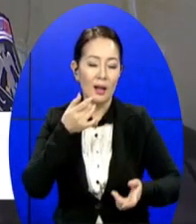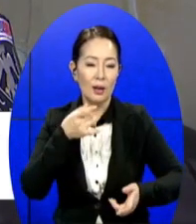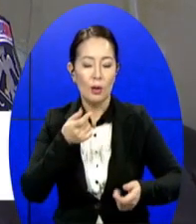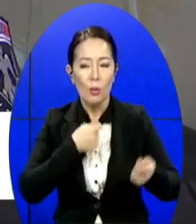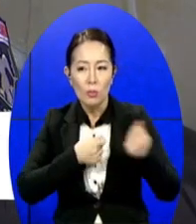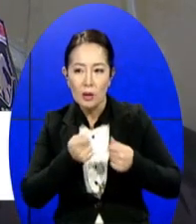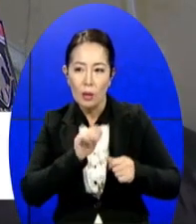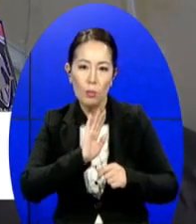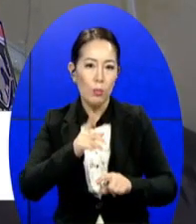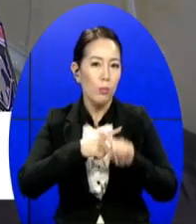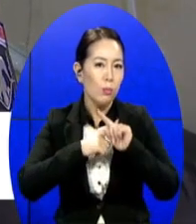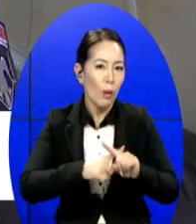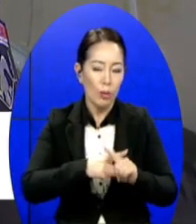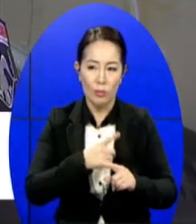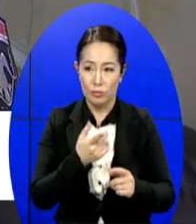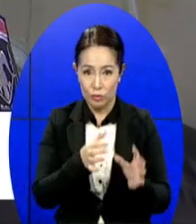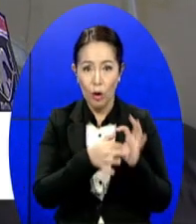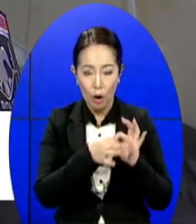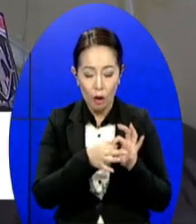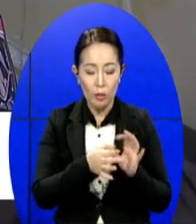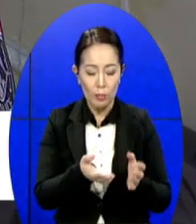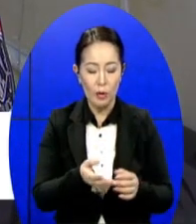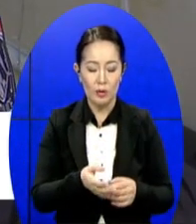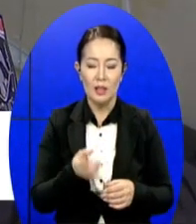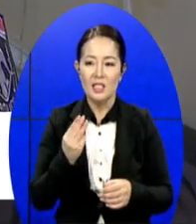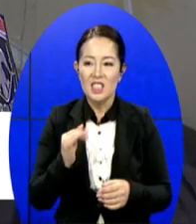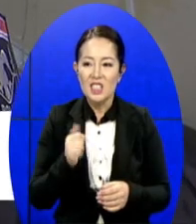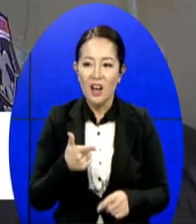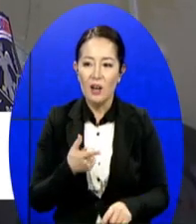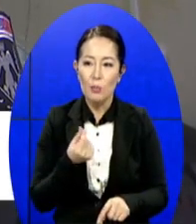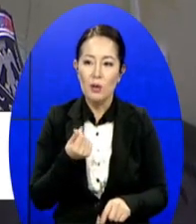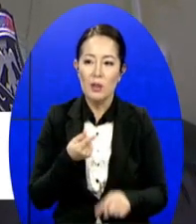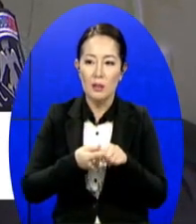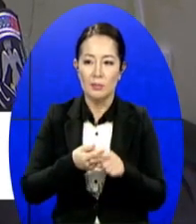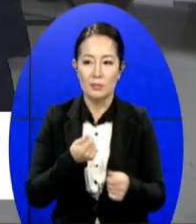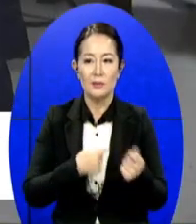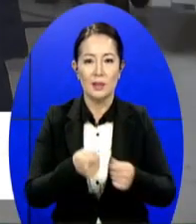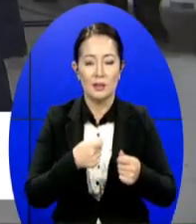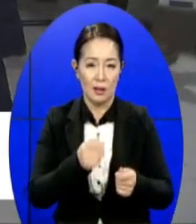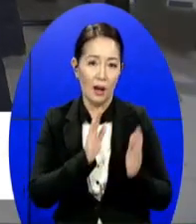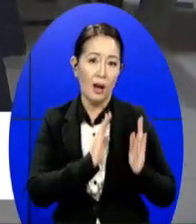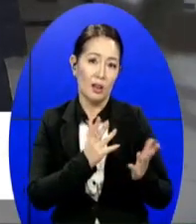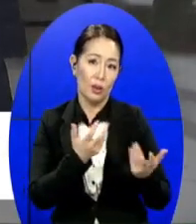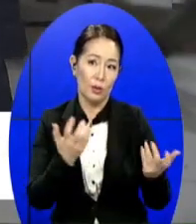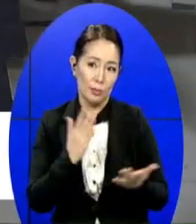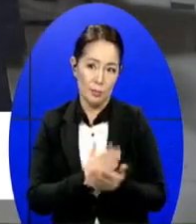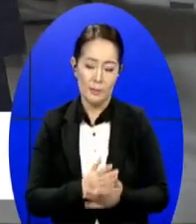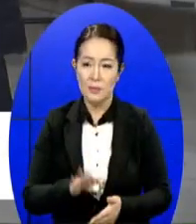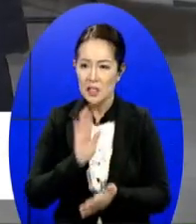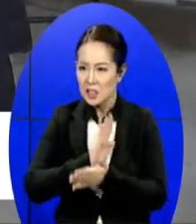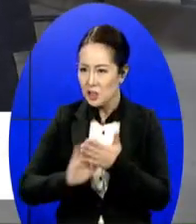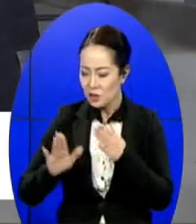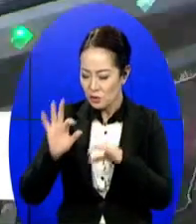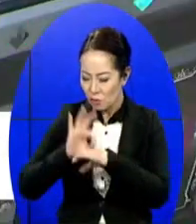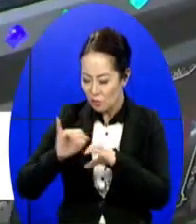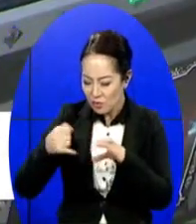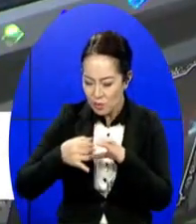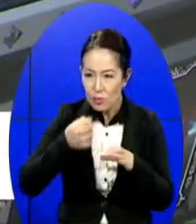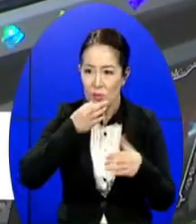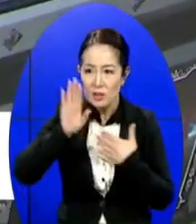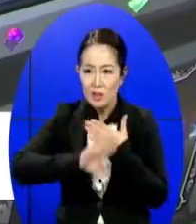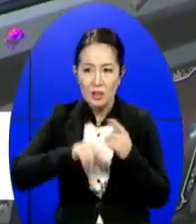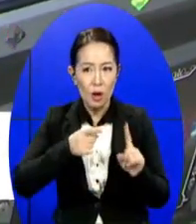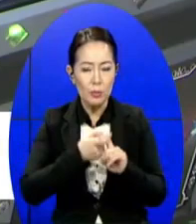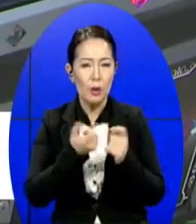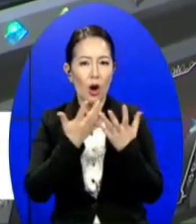зүйл хэрэг худалдахгүй болсон холбоотой шаглах асуудал одоо ихсэх хандлагатай. Шин төрлийн вирусаас урьдчилан сэргийлэх ажлын хүрээнд олон